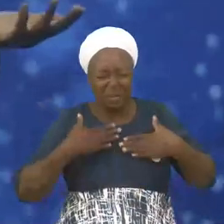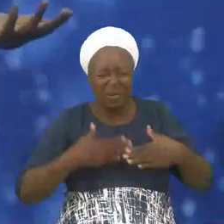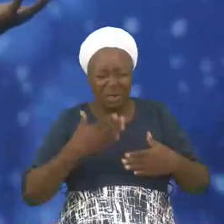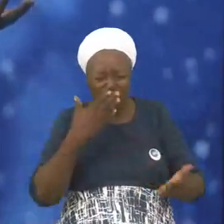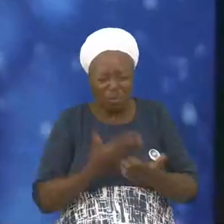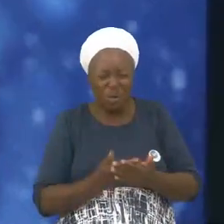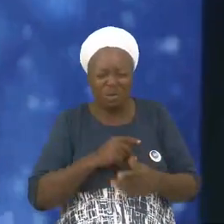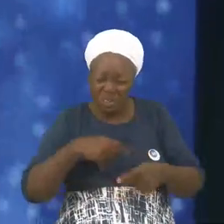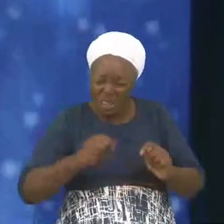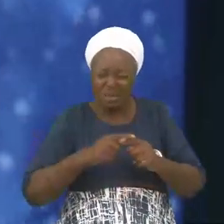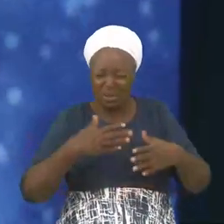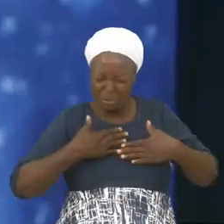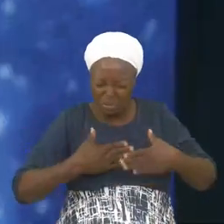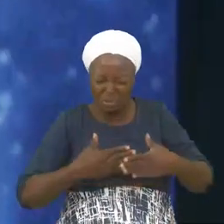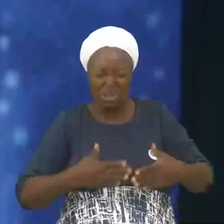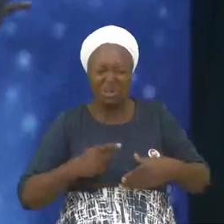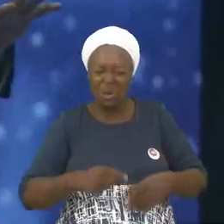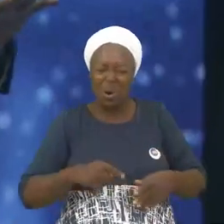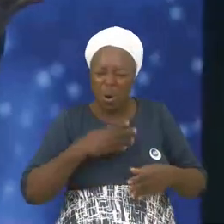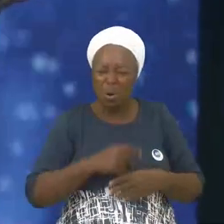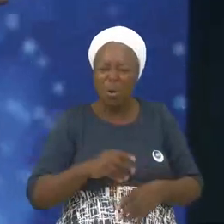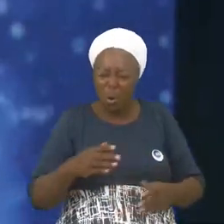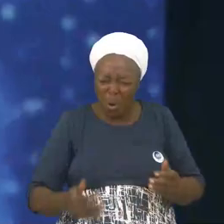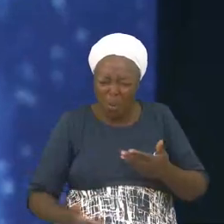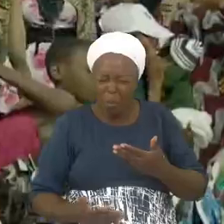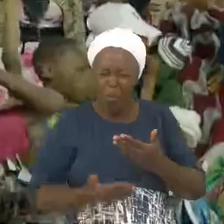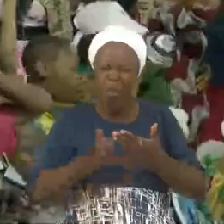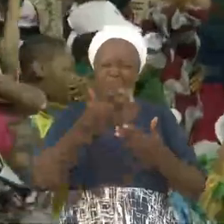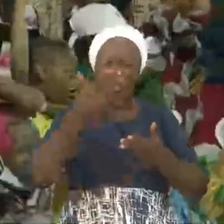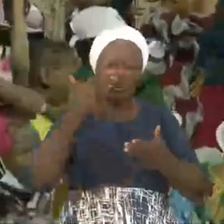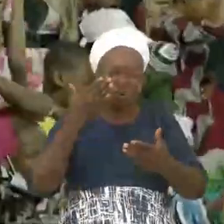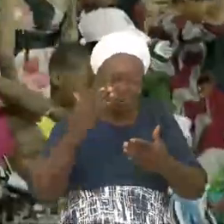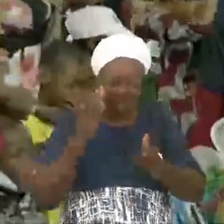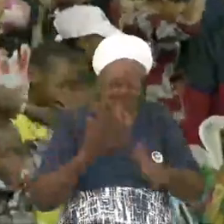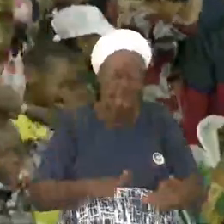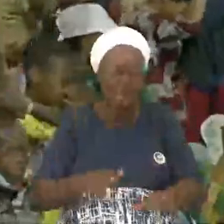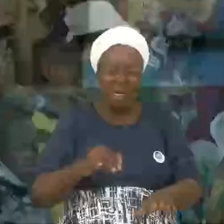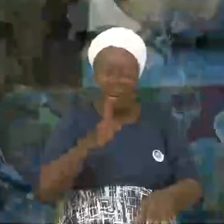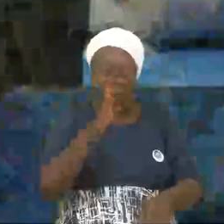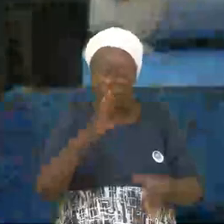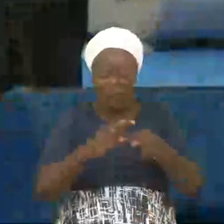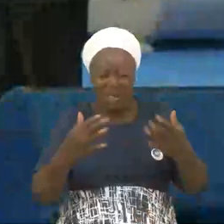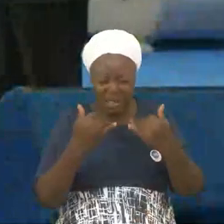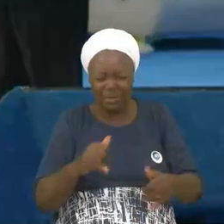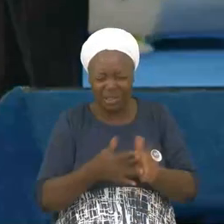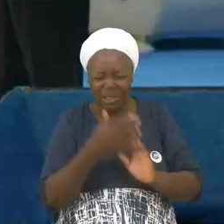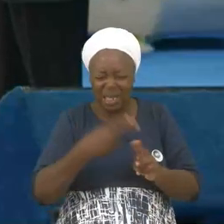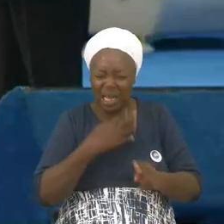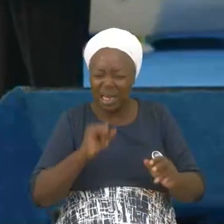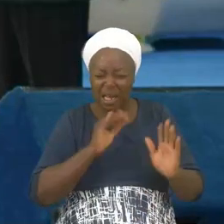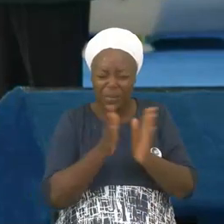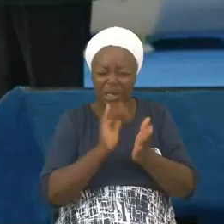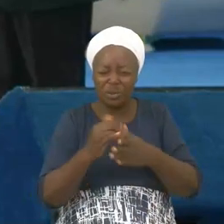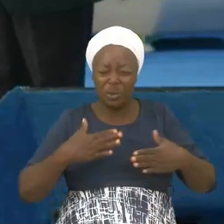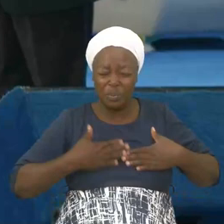Problème respiratoire, tu n'arrives pas à bien respirer. Tu essaies de respirer et tu suffoques. Sois libéré